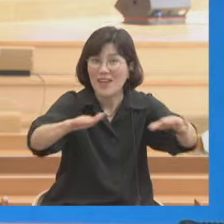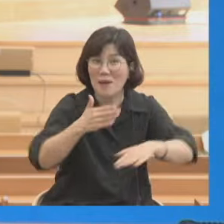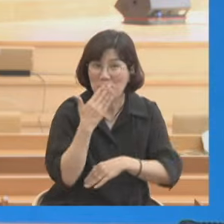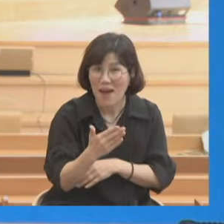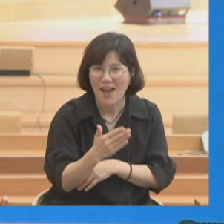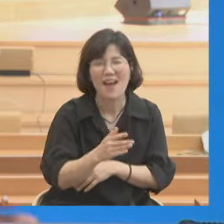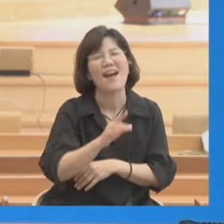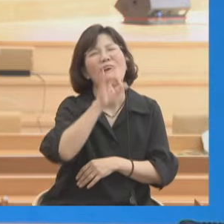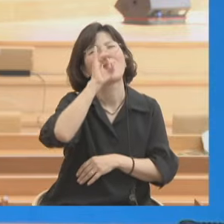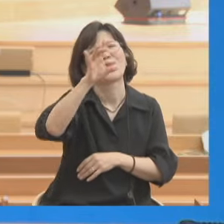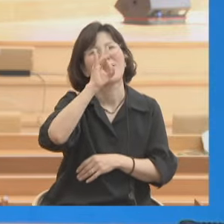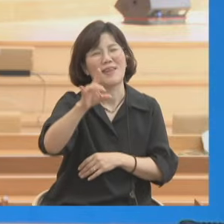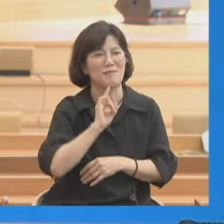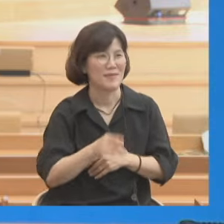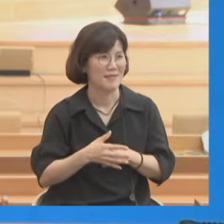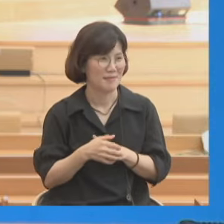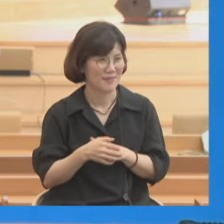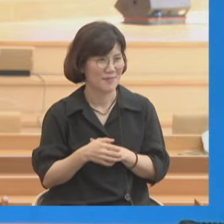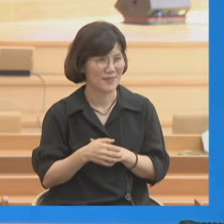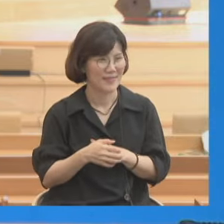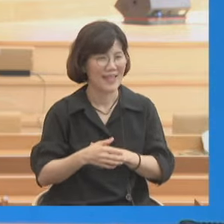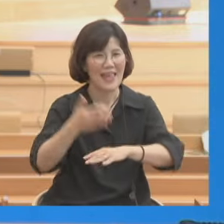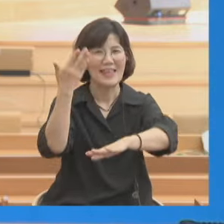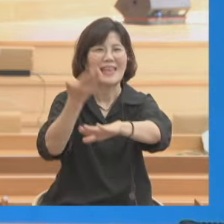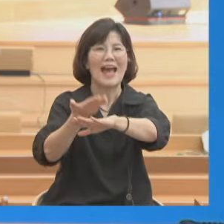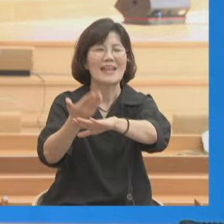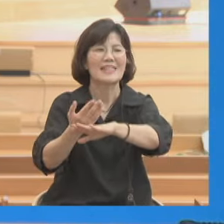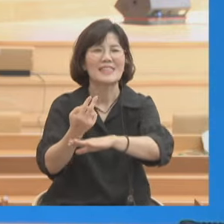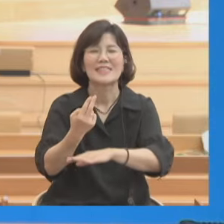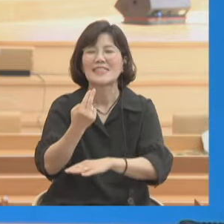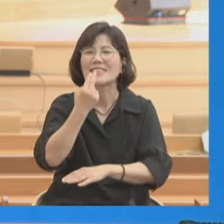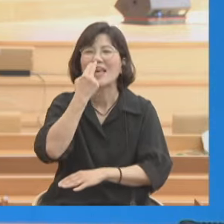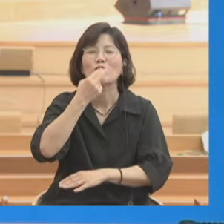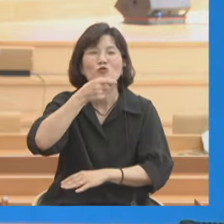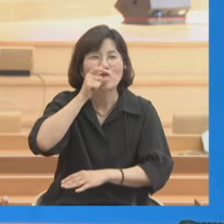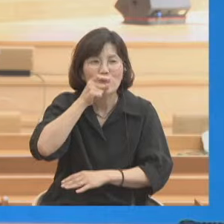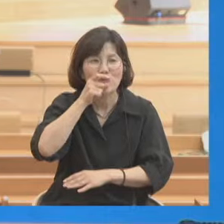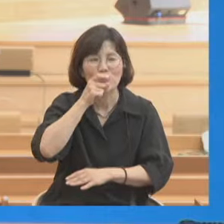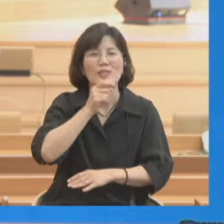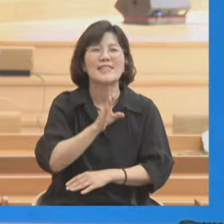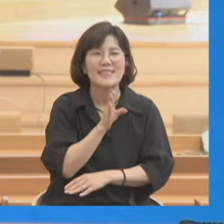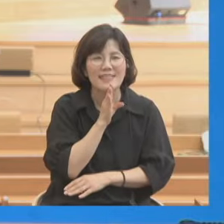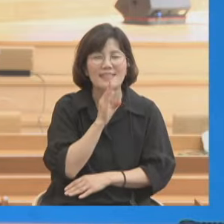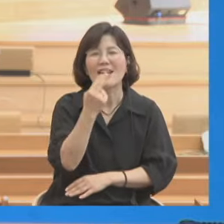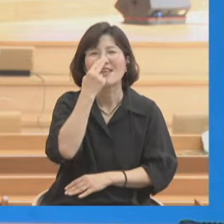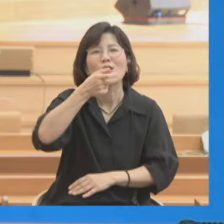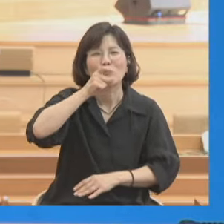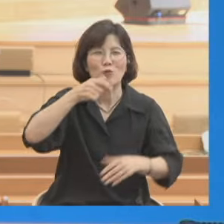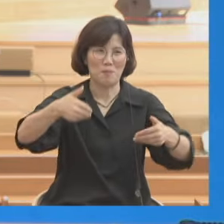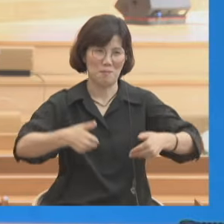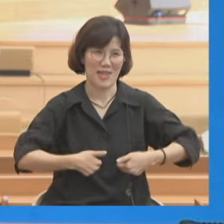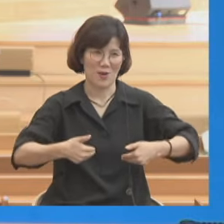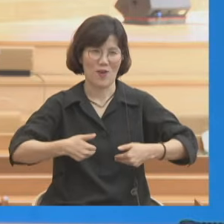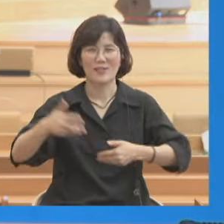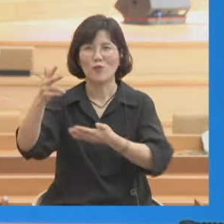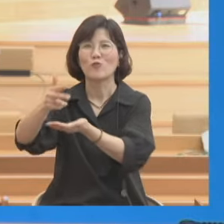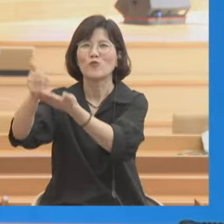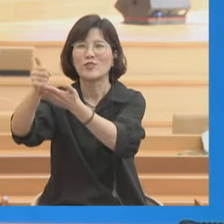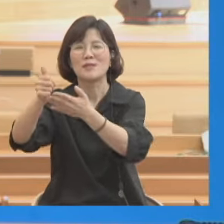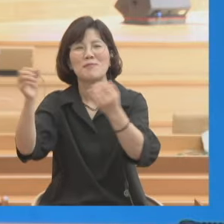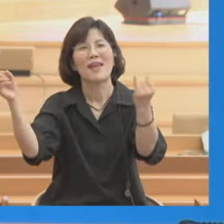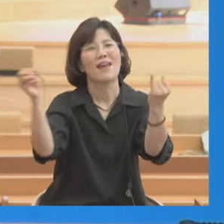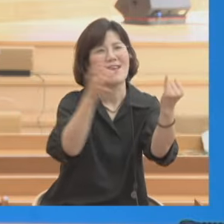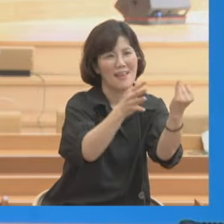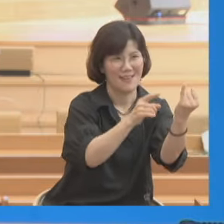그런 거 아니다 그 말입니다. 다른 생수, 진짜 생수가 필요하다고 주님이 말씀하시는